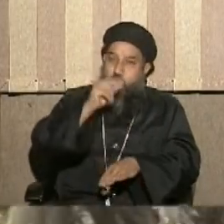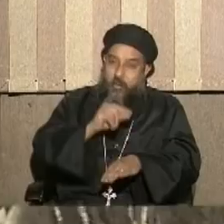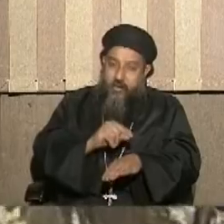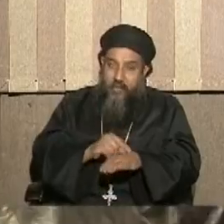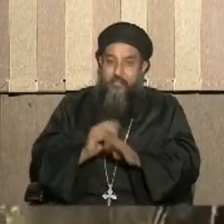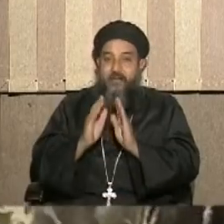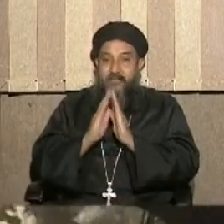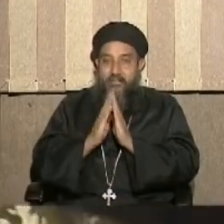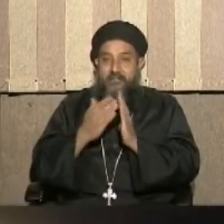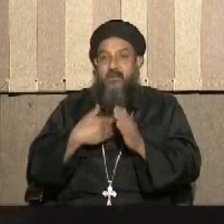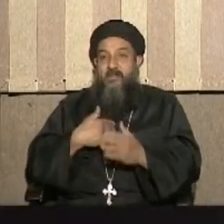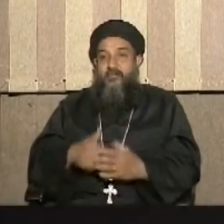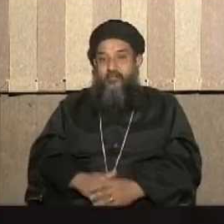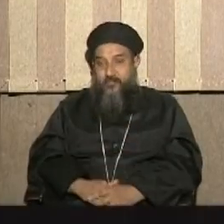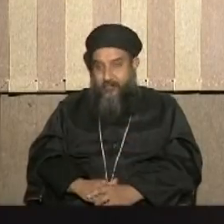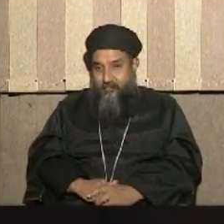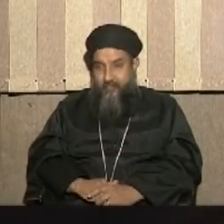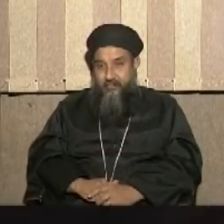صلواتكم.